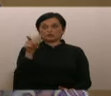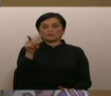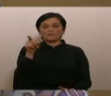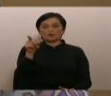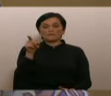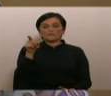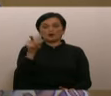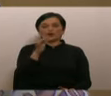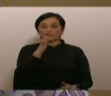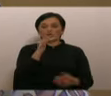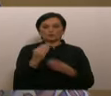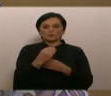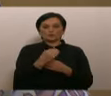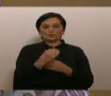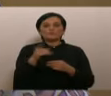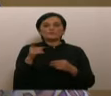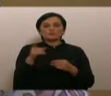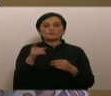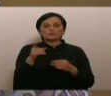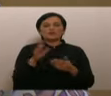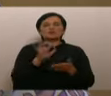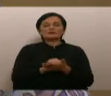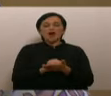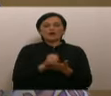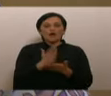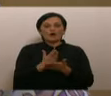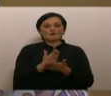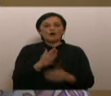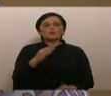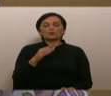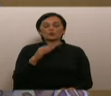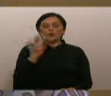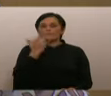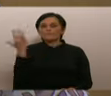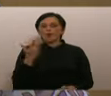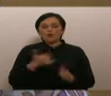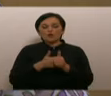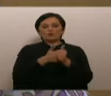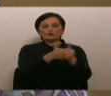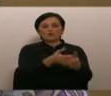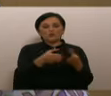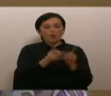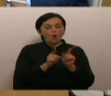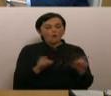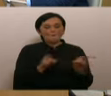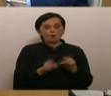დამიმატოთ, დაკავებულია პოლიტიკური დევნით ოპონენტების.